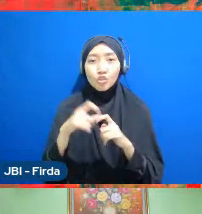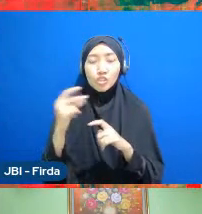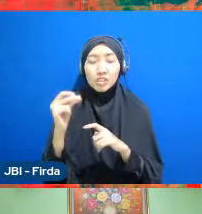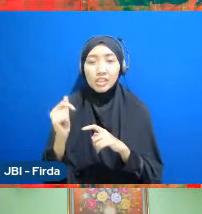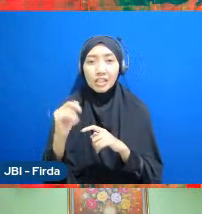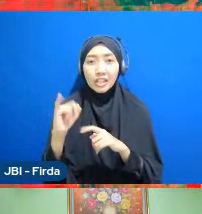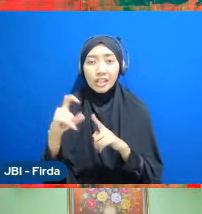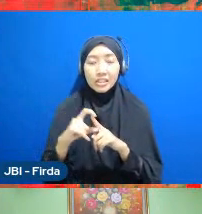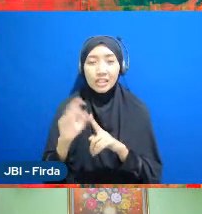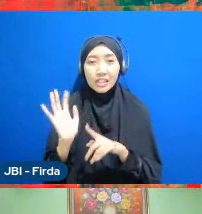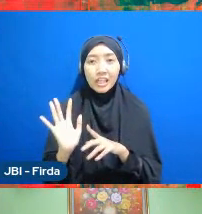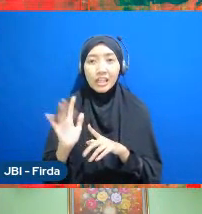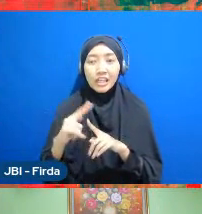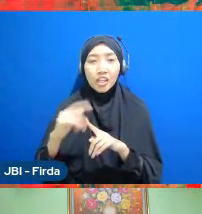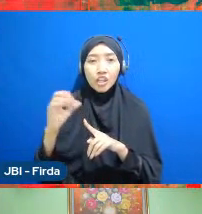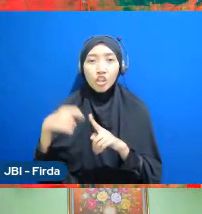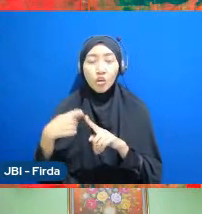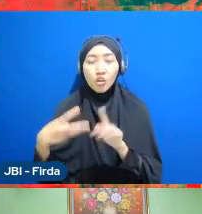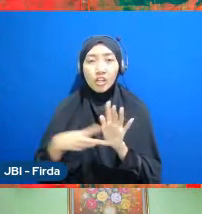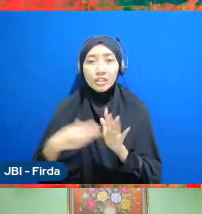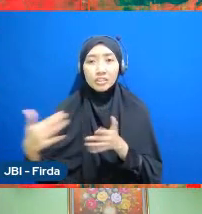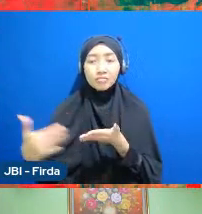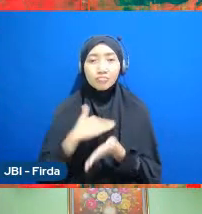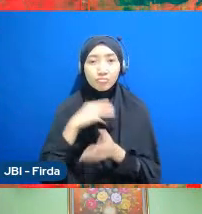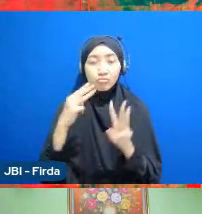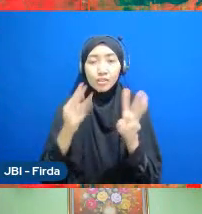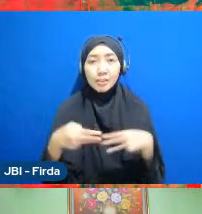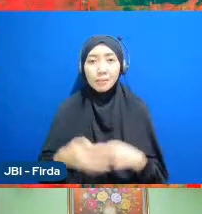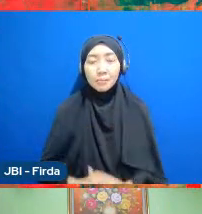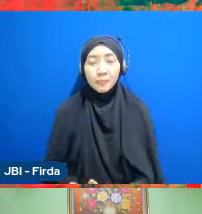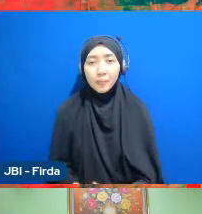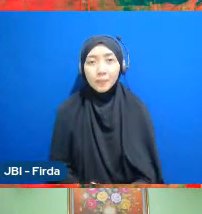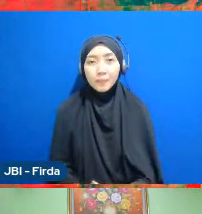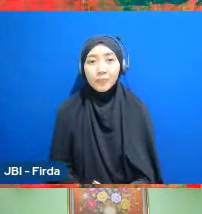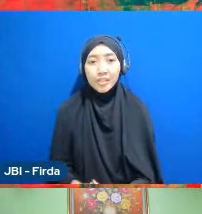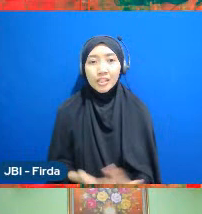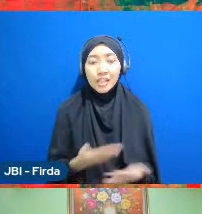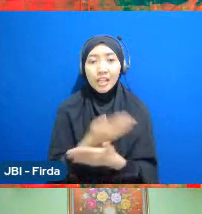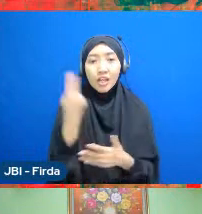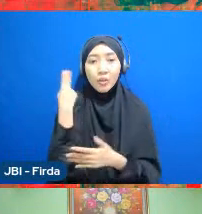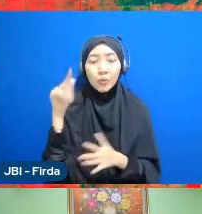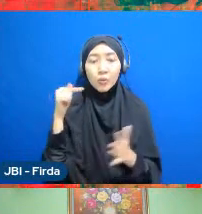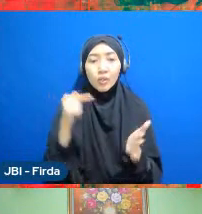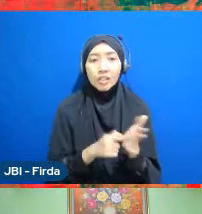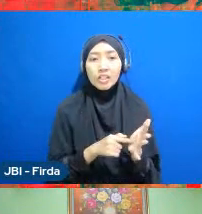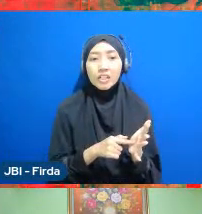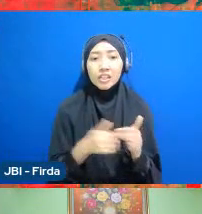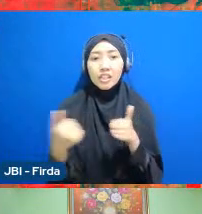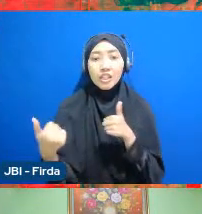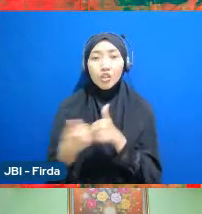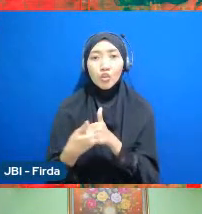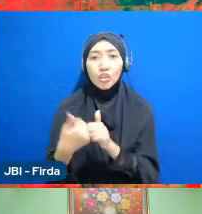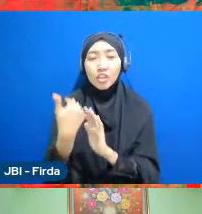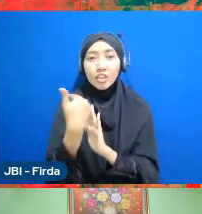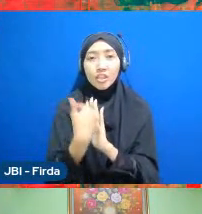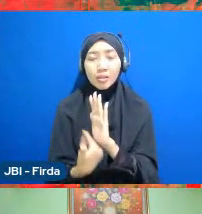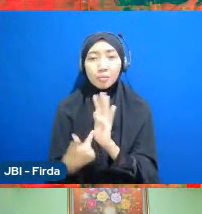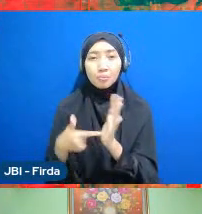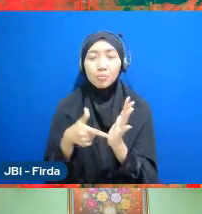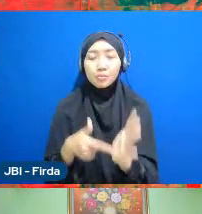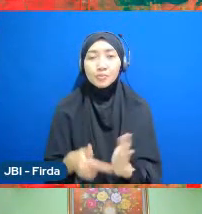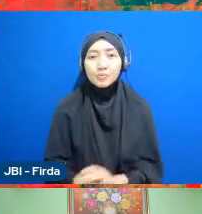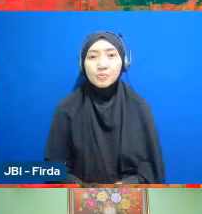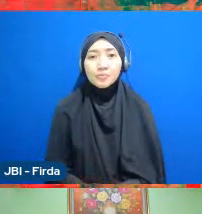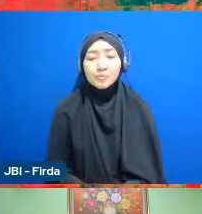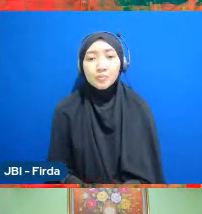Nanti tokennya akan dikirim melalui WhatsApp. Silakan untuk diklik dan silakan ikuti petunjuknya. Atau